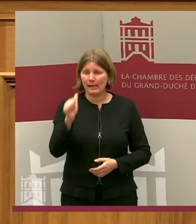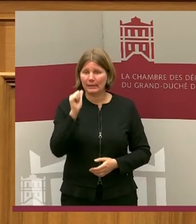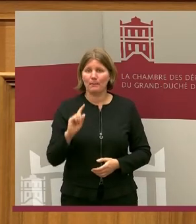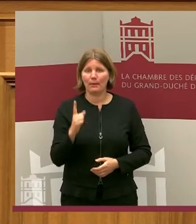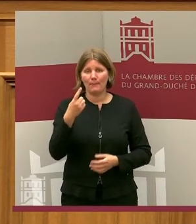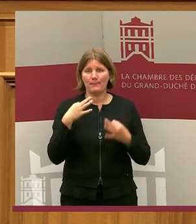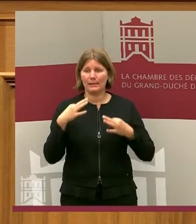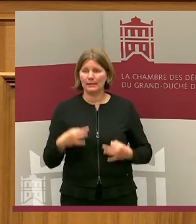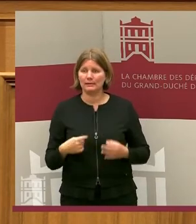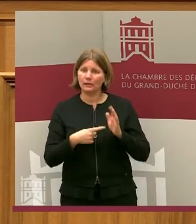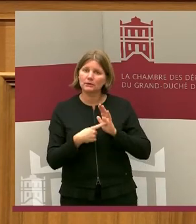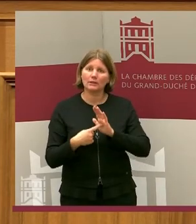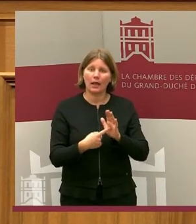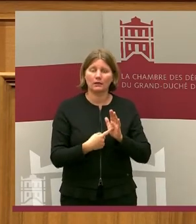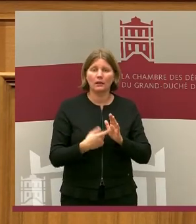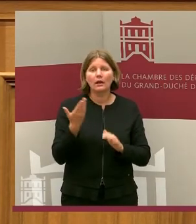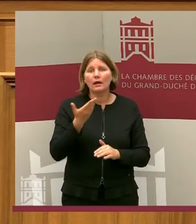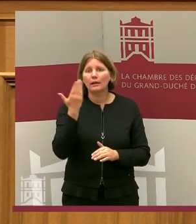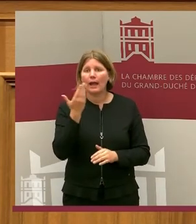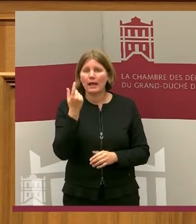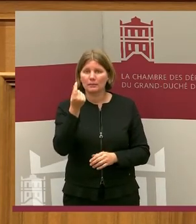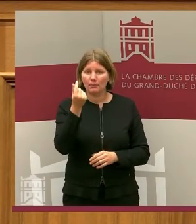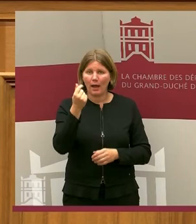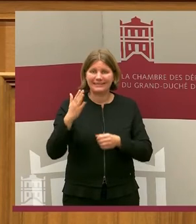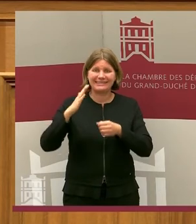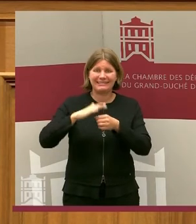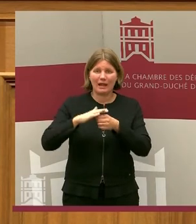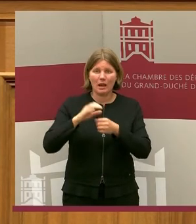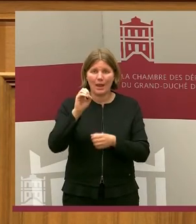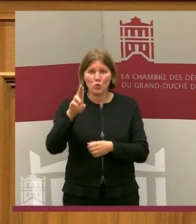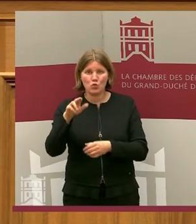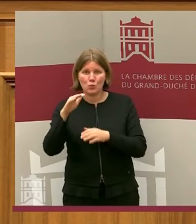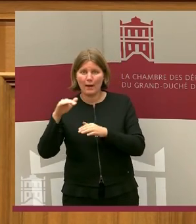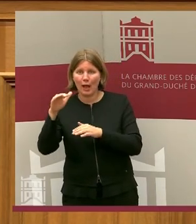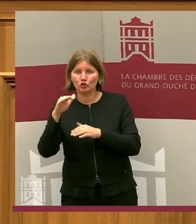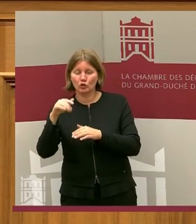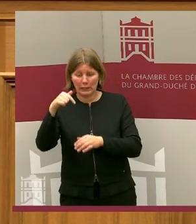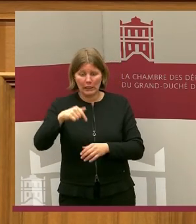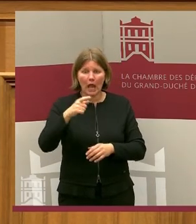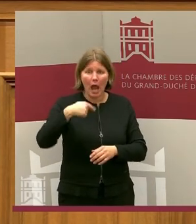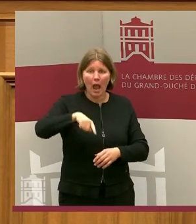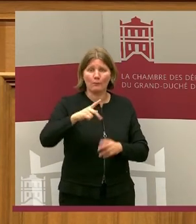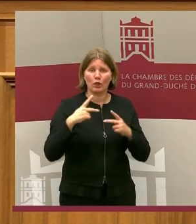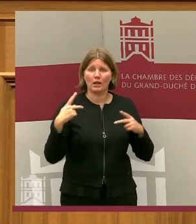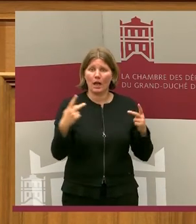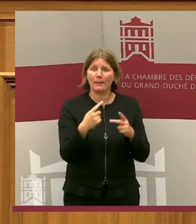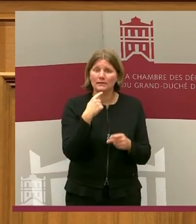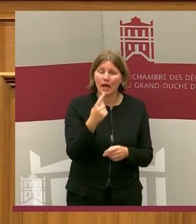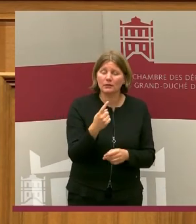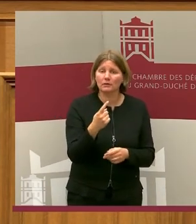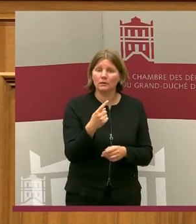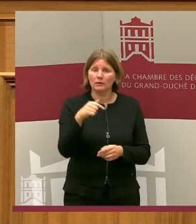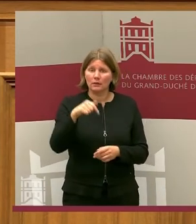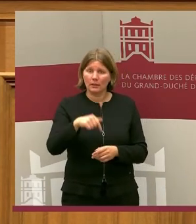den Gaspreisdeckel auf EU-Niveau geht. Für dich kriegen wir hier in der Chambre gesagt, dass die Regierung einen Deckel auf EU-Niveau